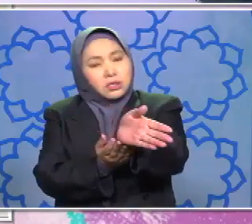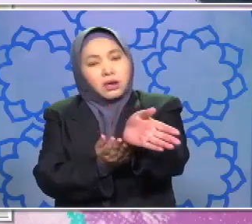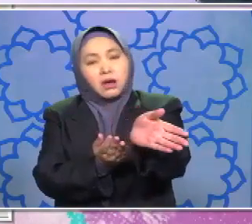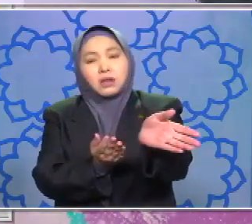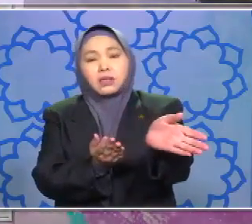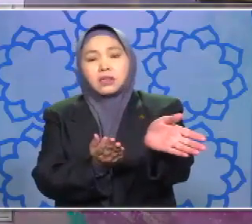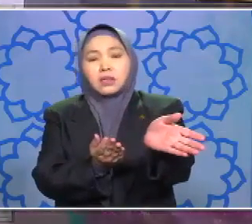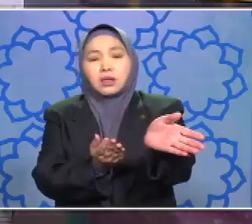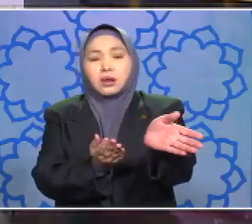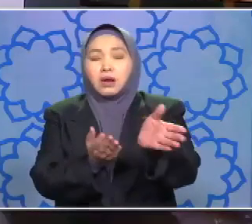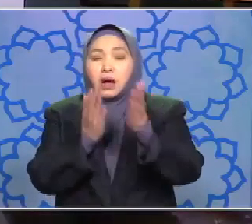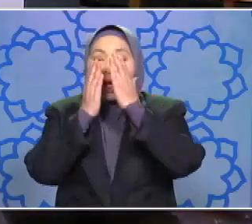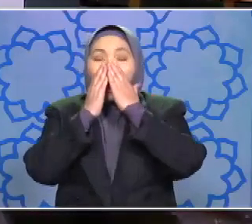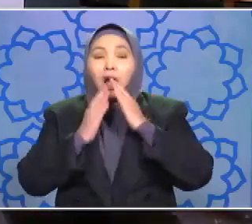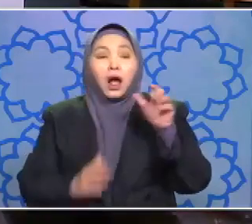الضالين